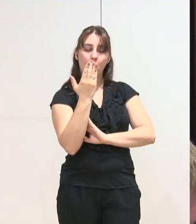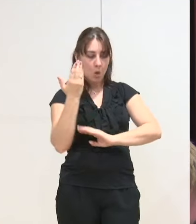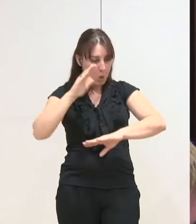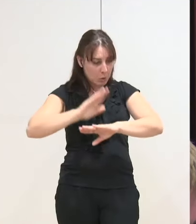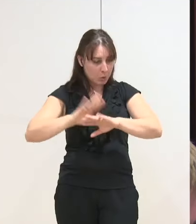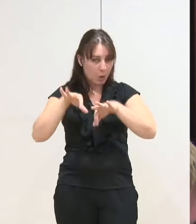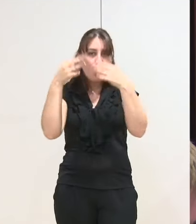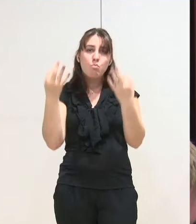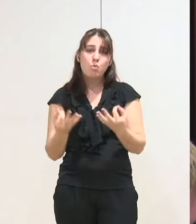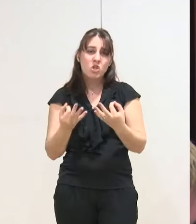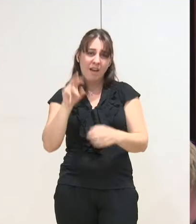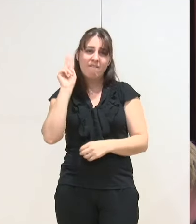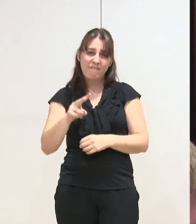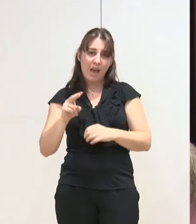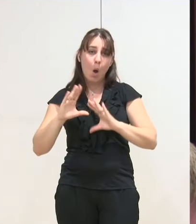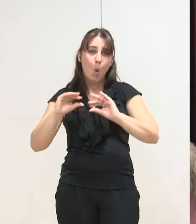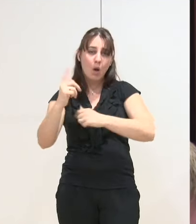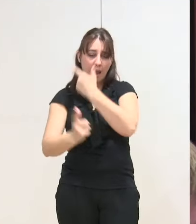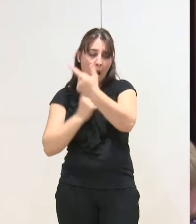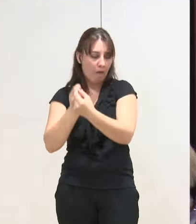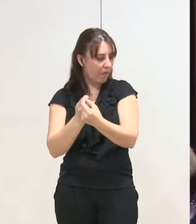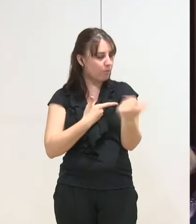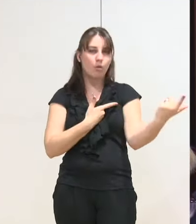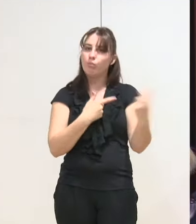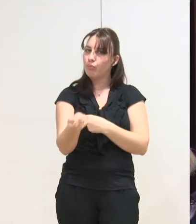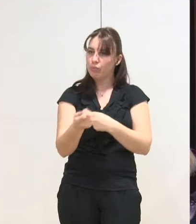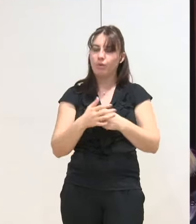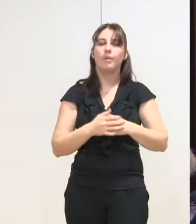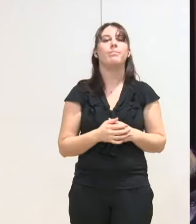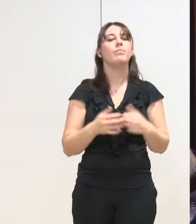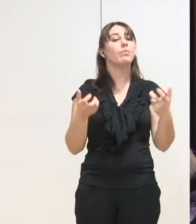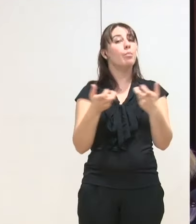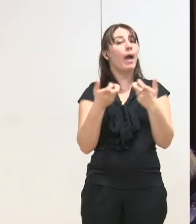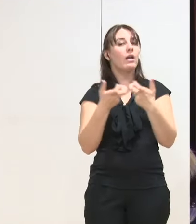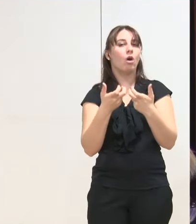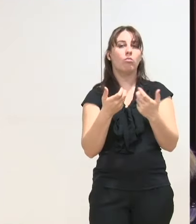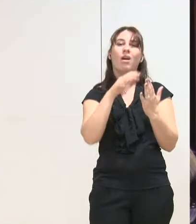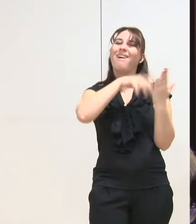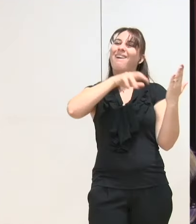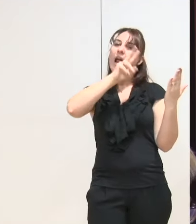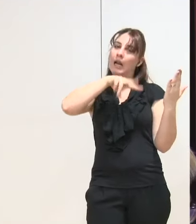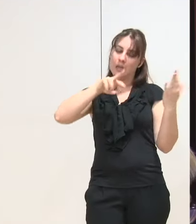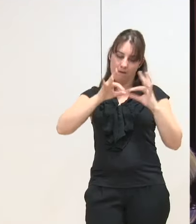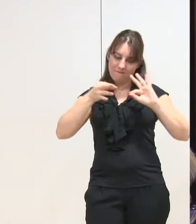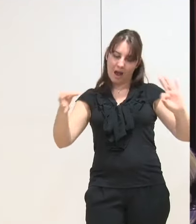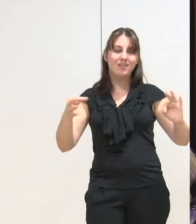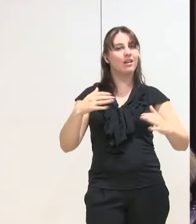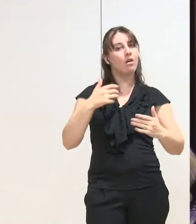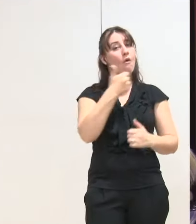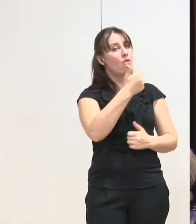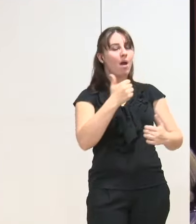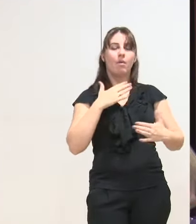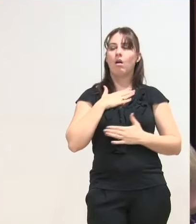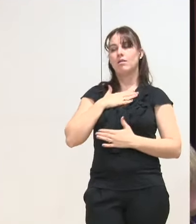budgéaires réels de la ville si par exemple au détour d'une phrase vous vous réjouissez d'avoir mis